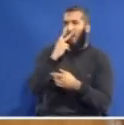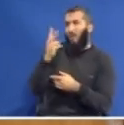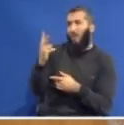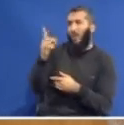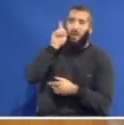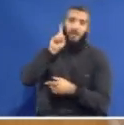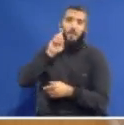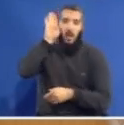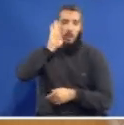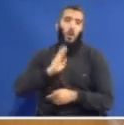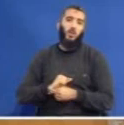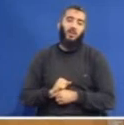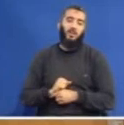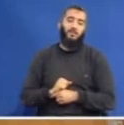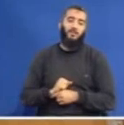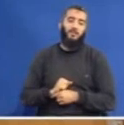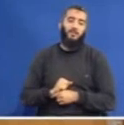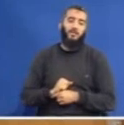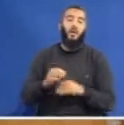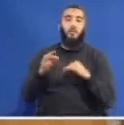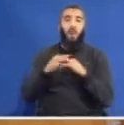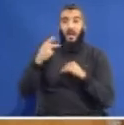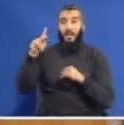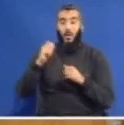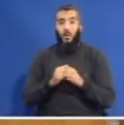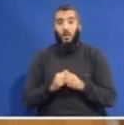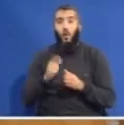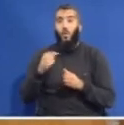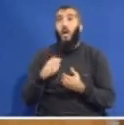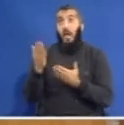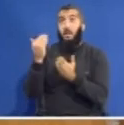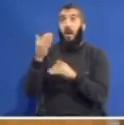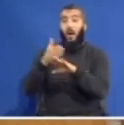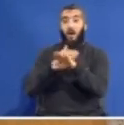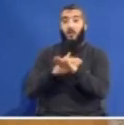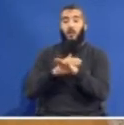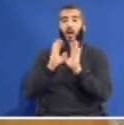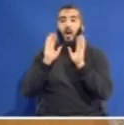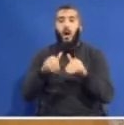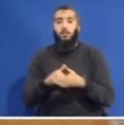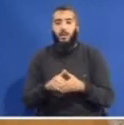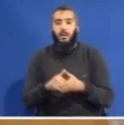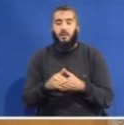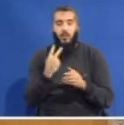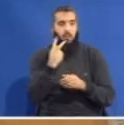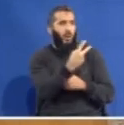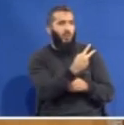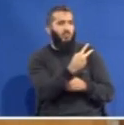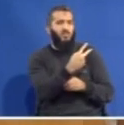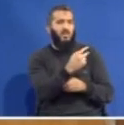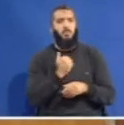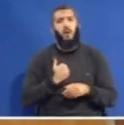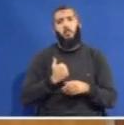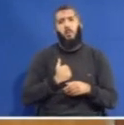ظريفة، خدومة، الزوجة التي كان يتمناها، ولكن عندما ينظر من جهة أخرى